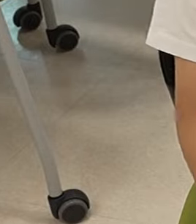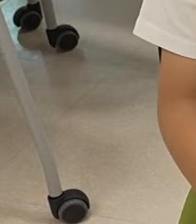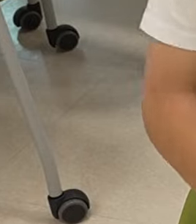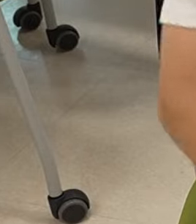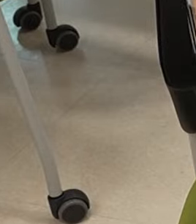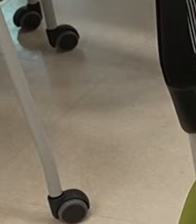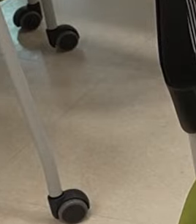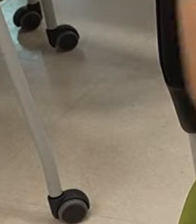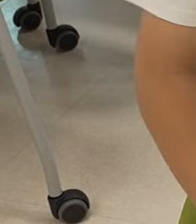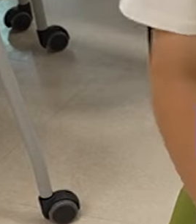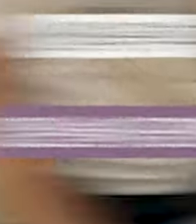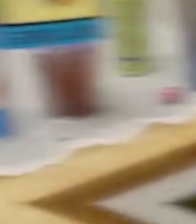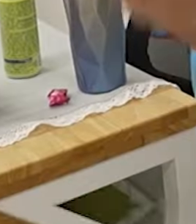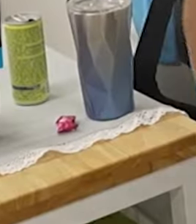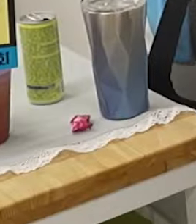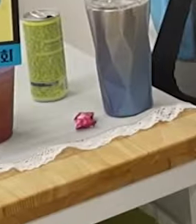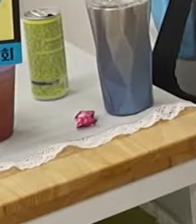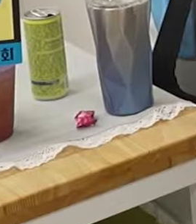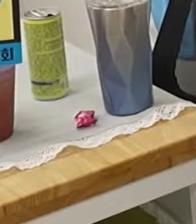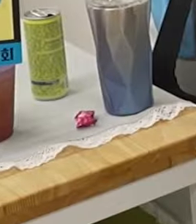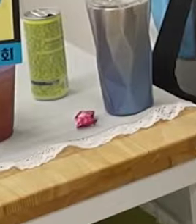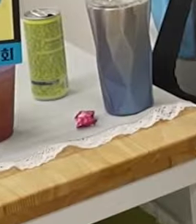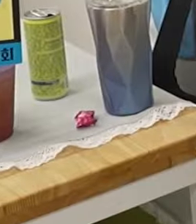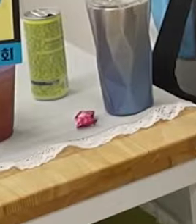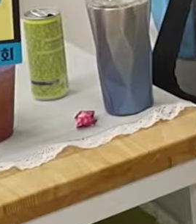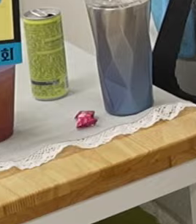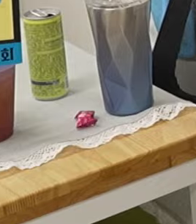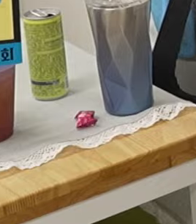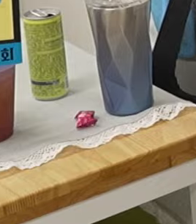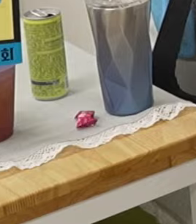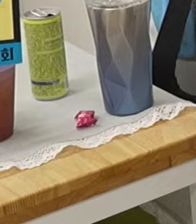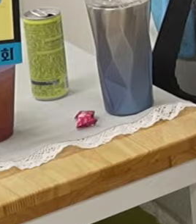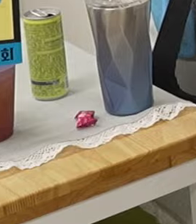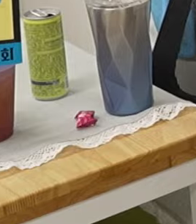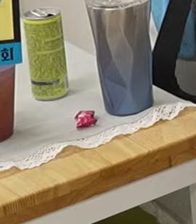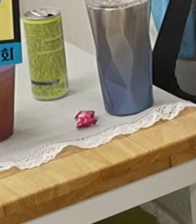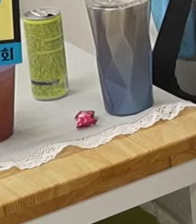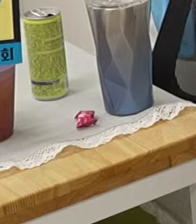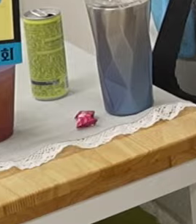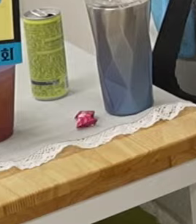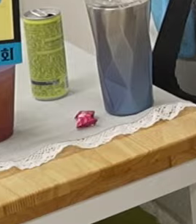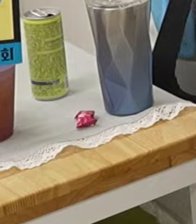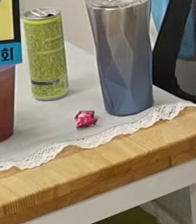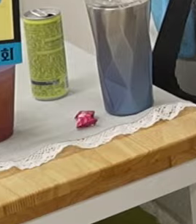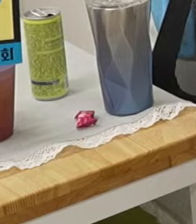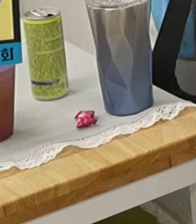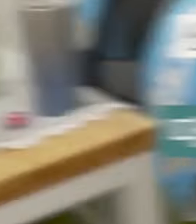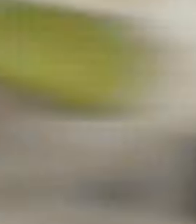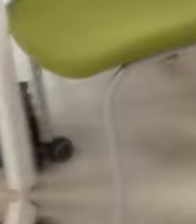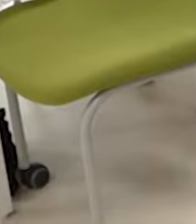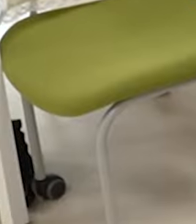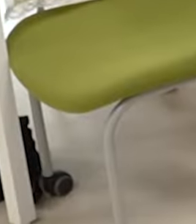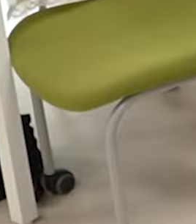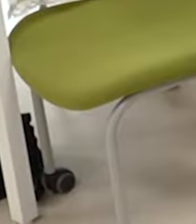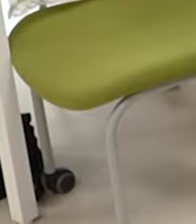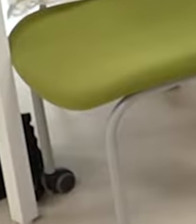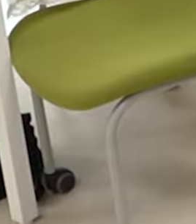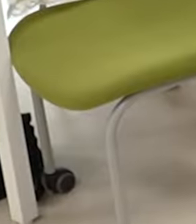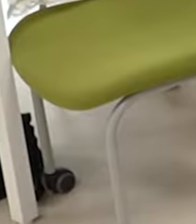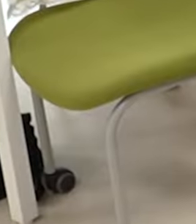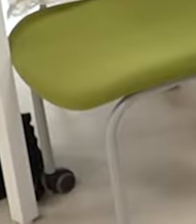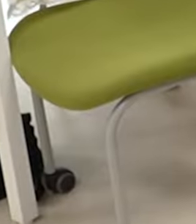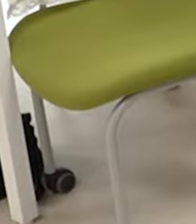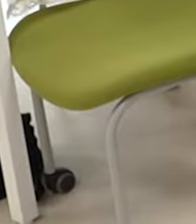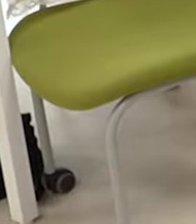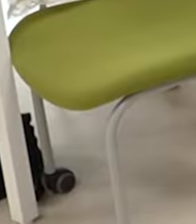친구들이랑 같이 놀아서 좋았어요. 놀이환경을 수집하는 일이 되게 재밌었고 다음에 또 하면 또 할 것 같습니다. 저는